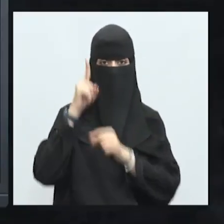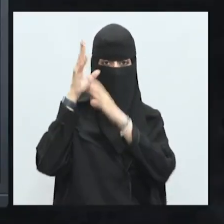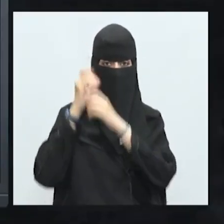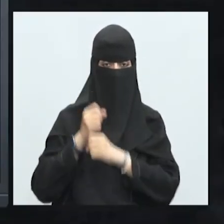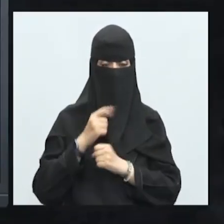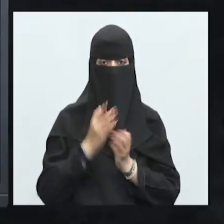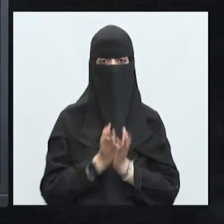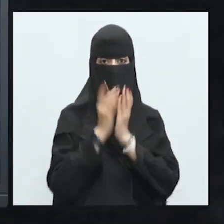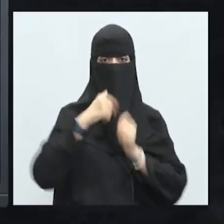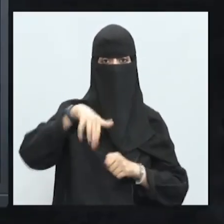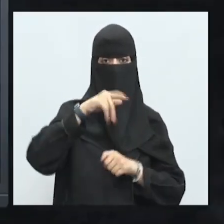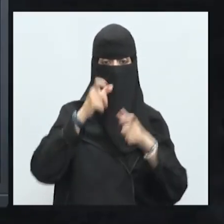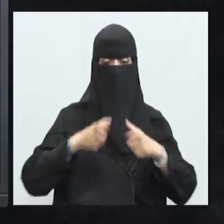نبينا محمد وعلى اله وصحبه اجمعين